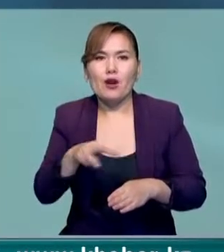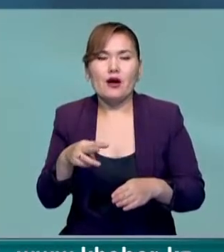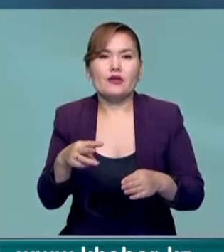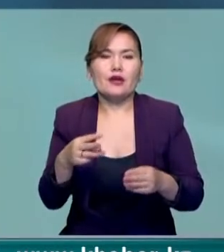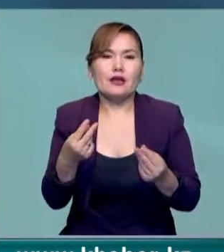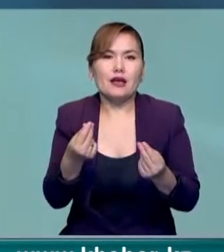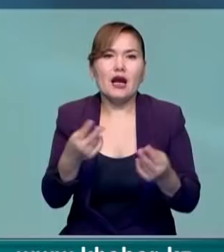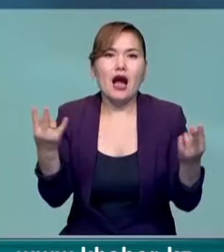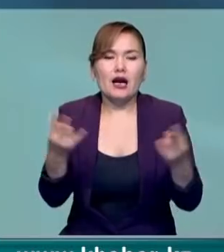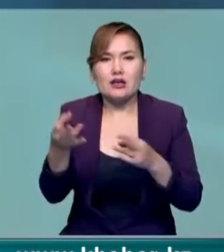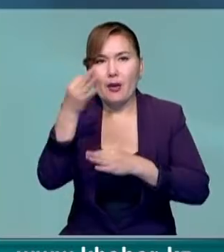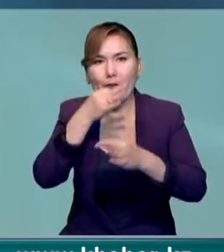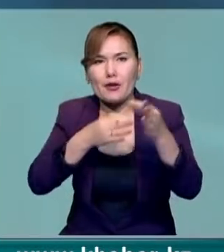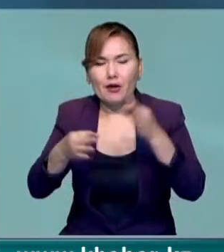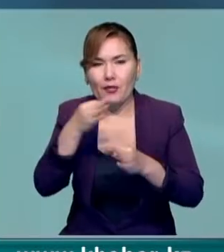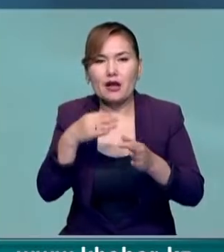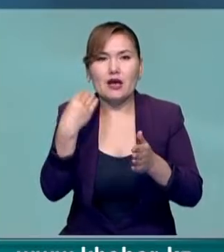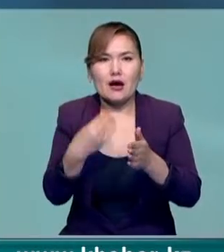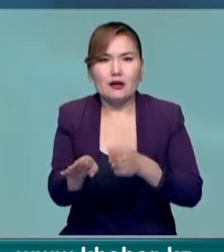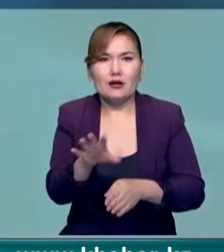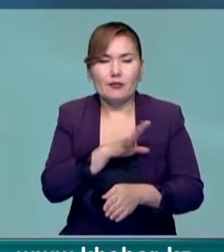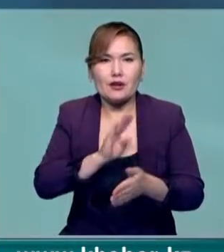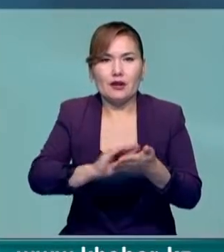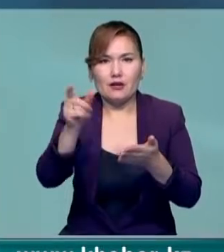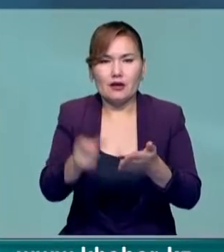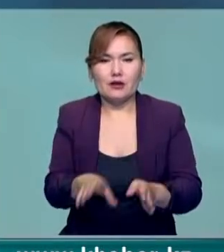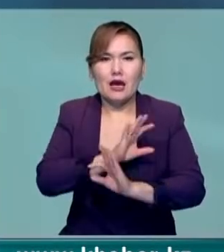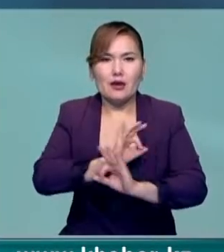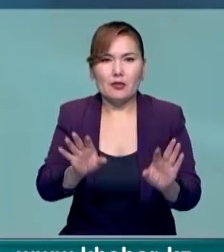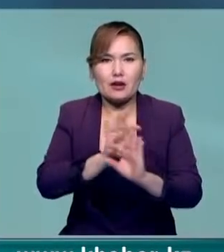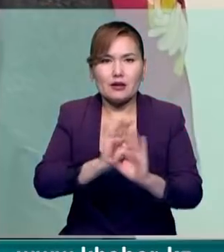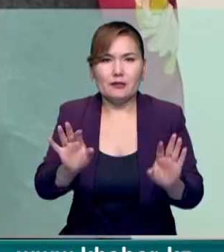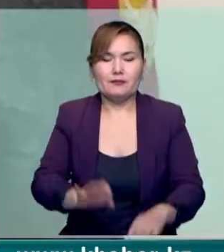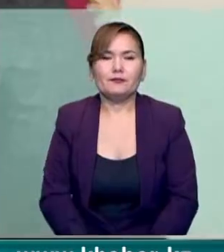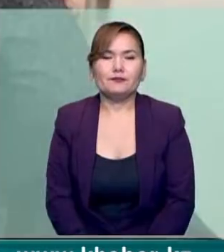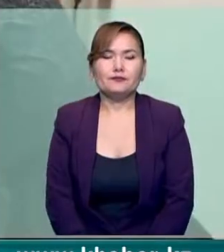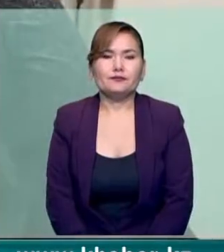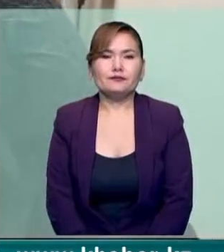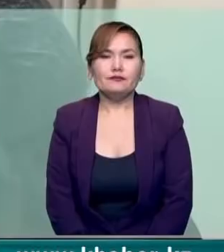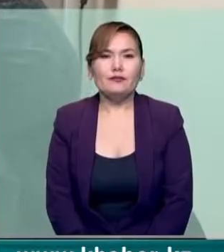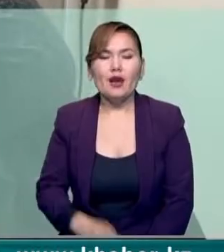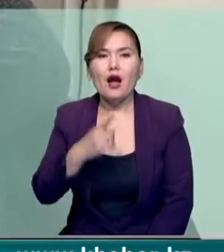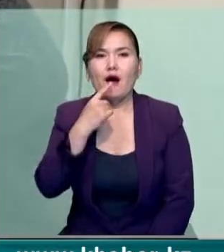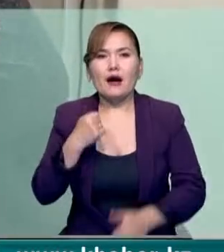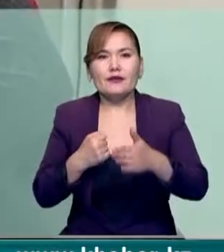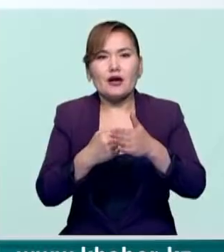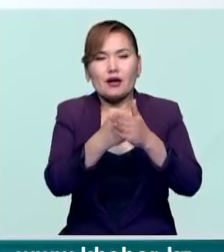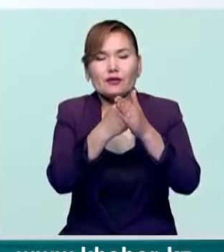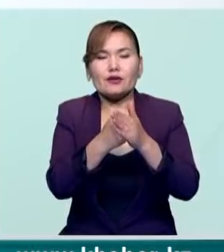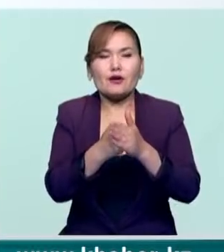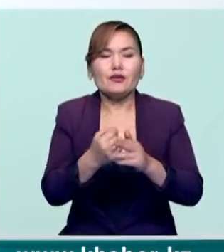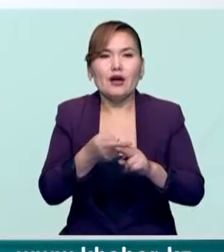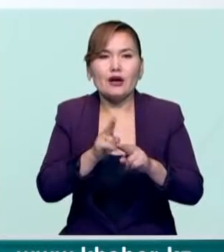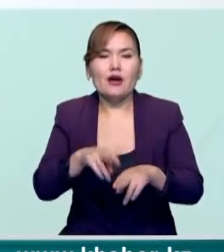қажетті препараттар алынды. Тілшіміз Әнуарбек Мырзатайұлының материалы. Қан қысымынан зардап шегетін Ахмет